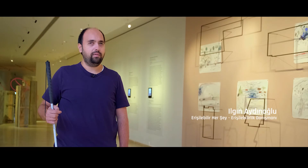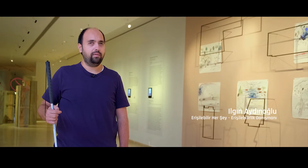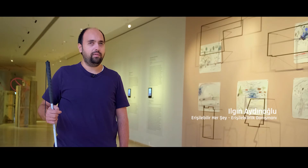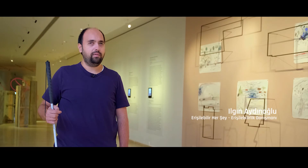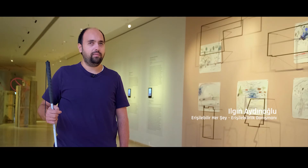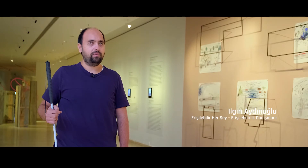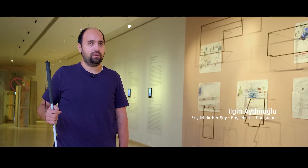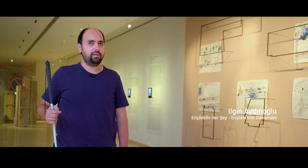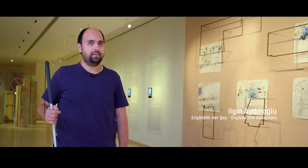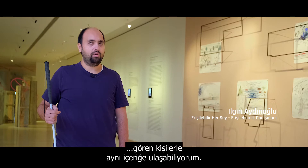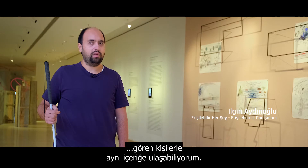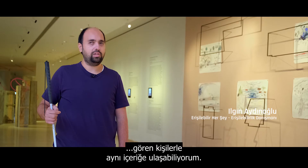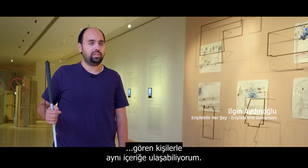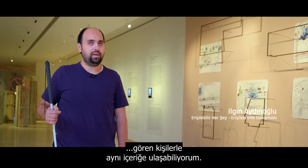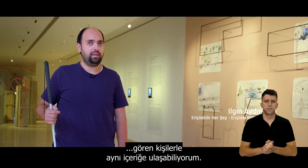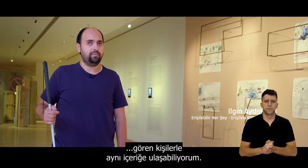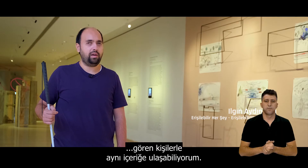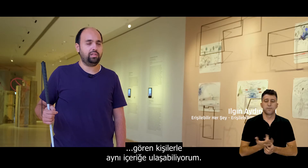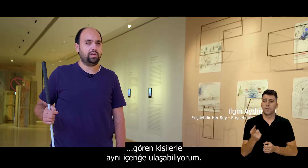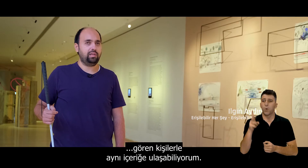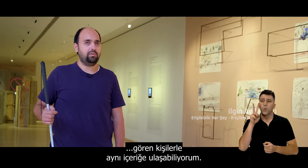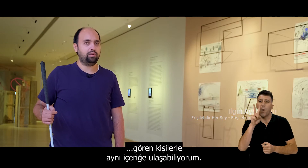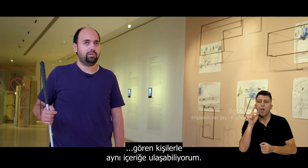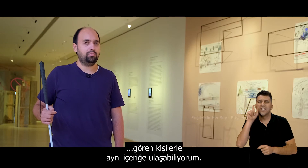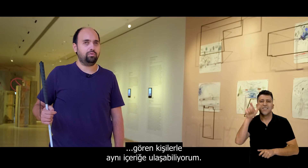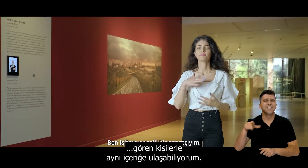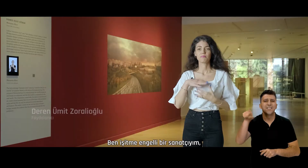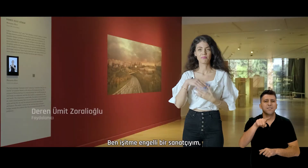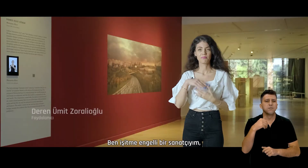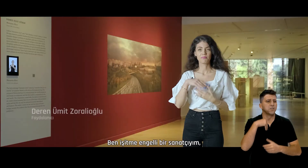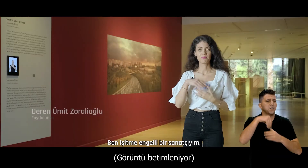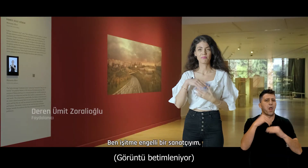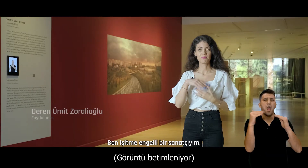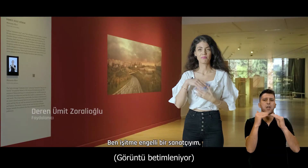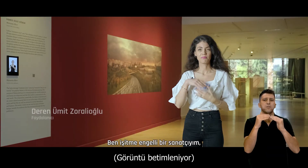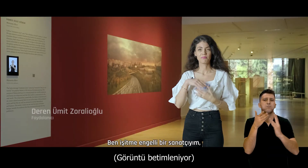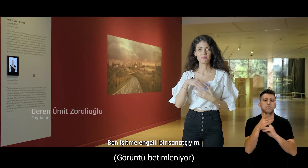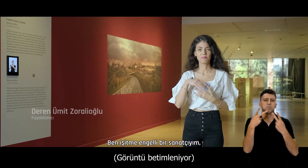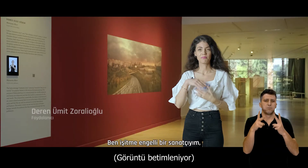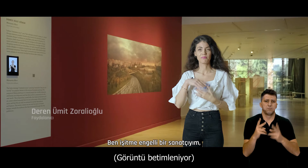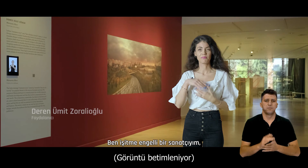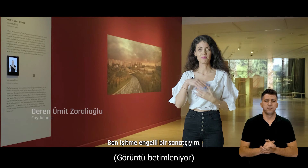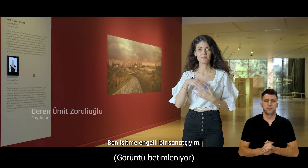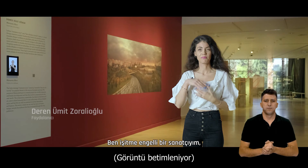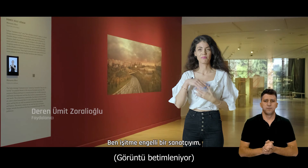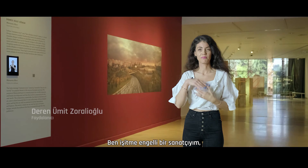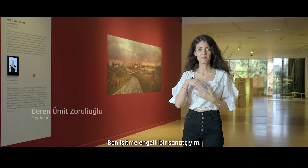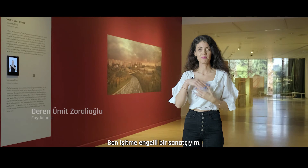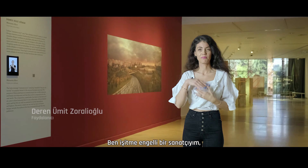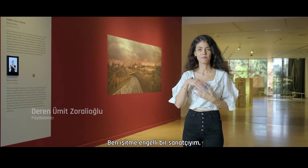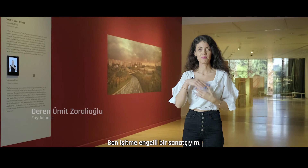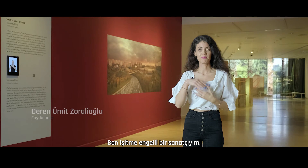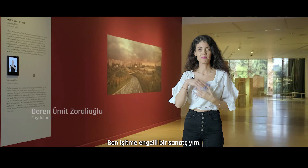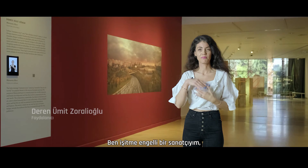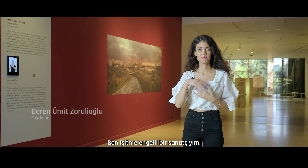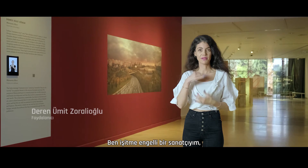Erişilebilirlik Danışmanı. Gören kişilerle aynı içeriğe ulaşabiliyorum. Deren Ümit Zoralioğlu, faydalanıcı, işaret